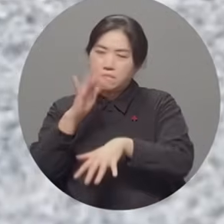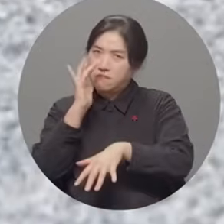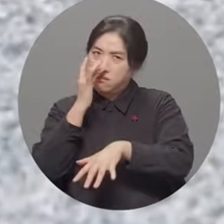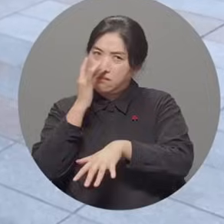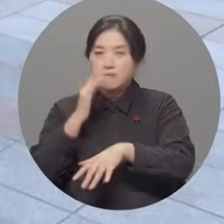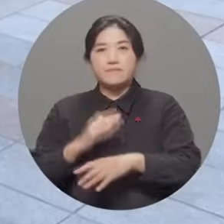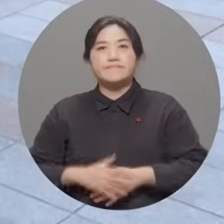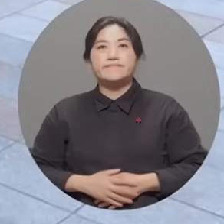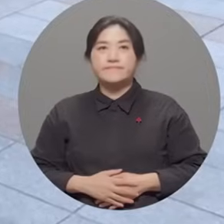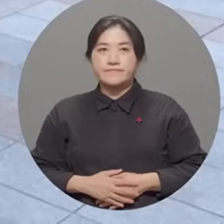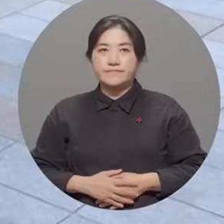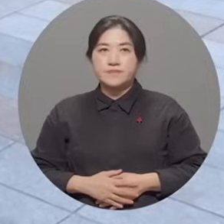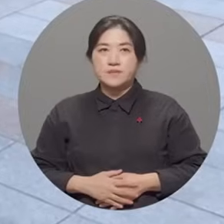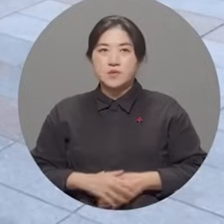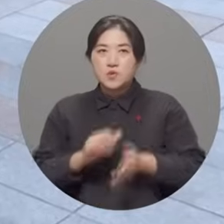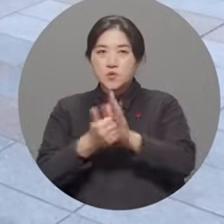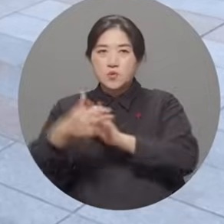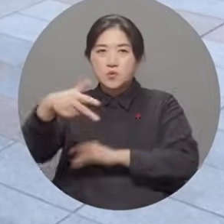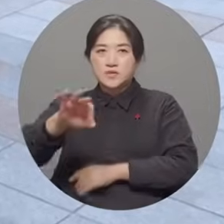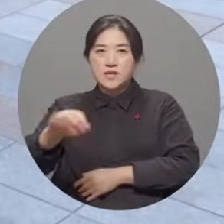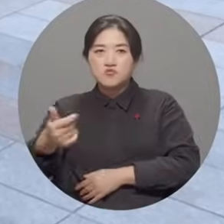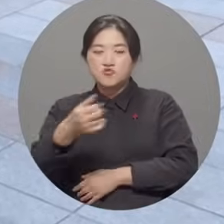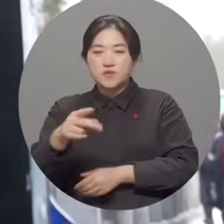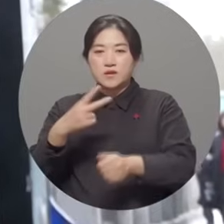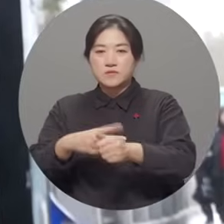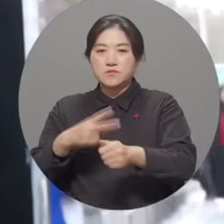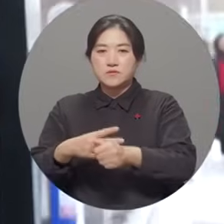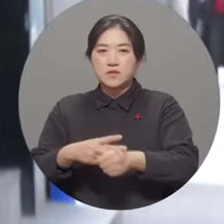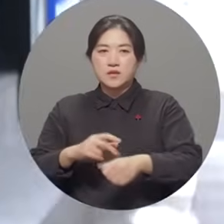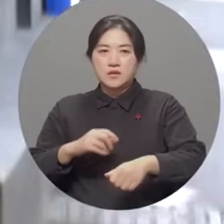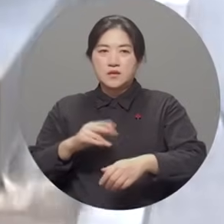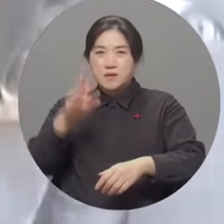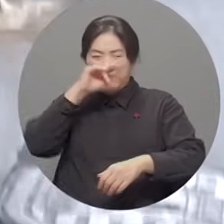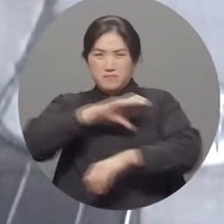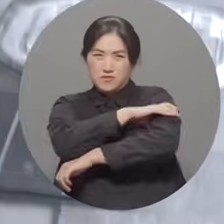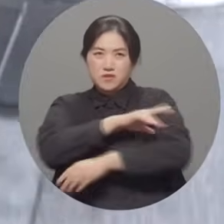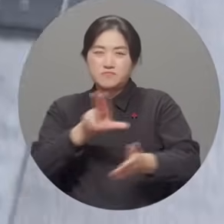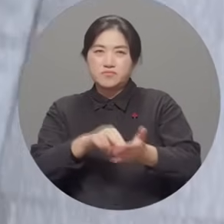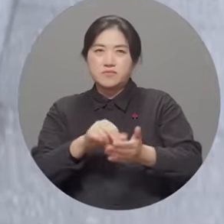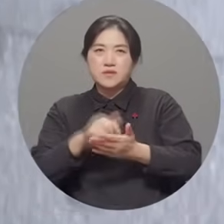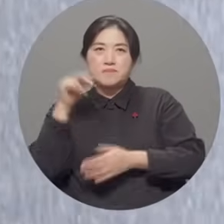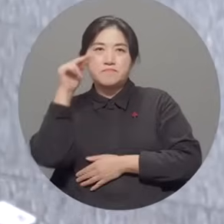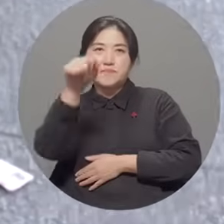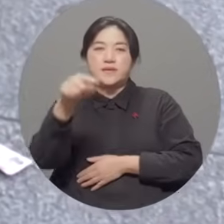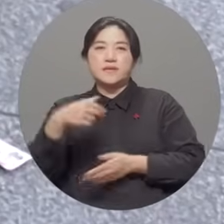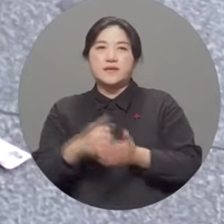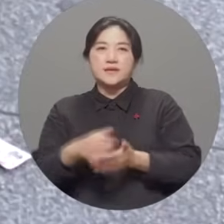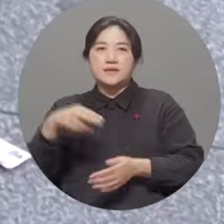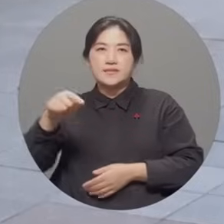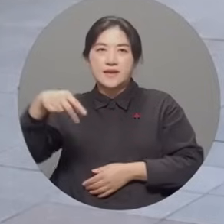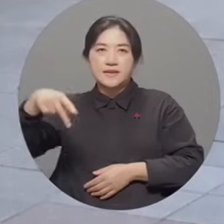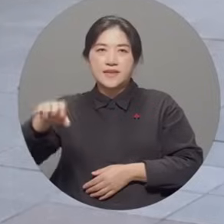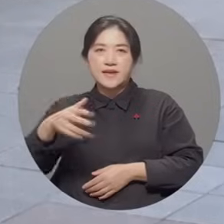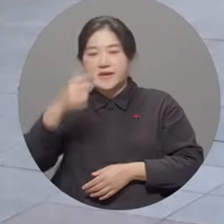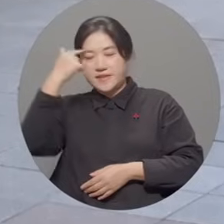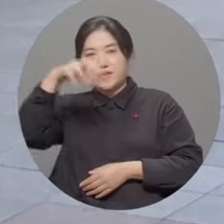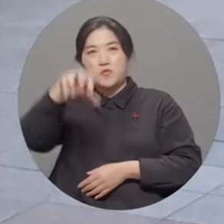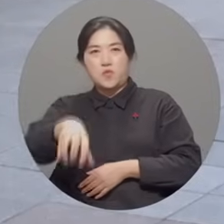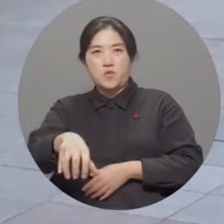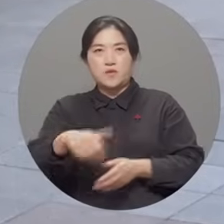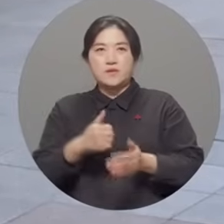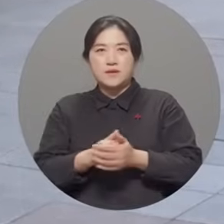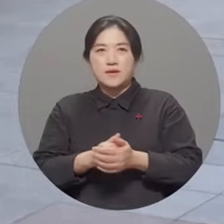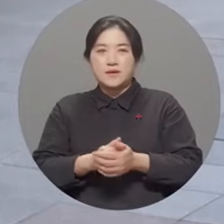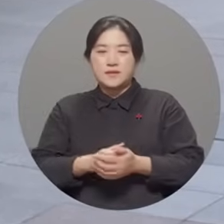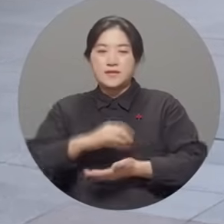그대로입니다. 고 장준하 선생이 군사 독재를 비판한 시사월간지 사상계 예터를 거부했습니다. 사상계를